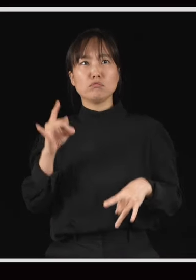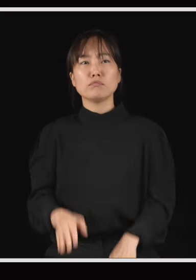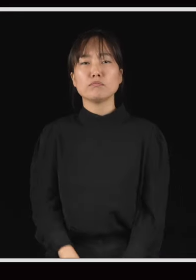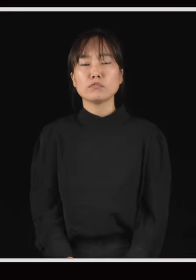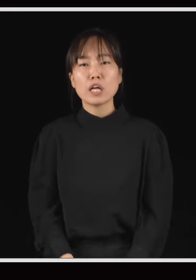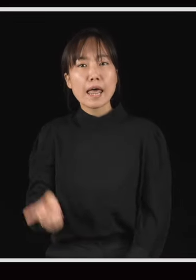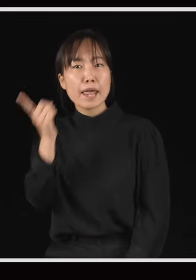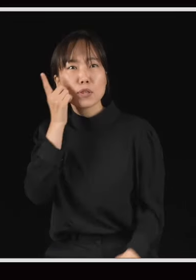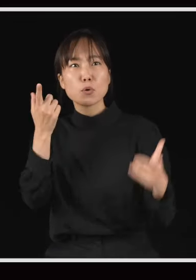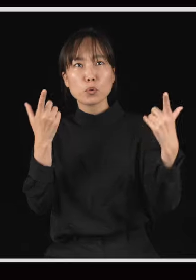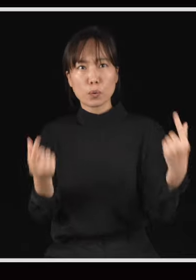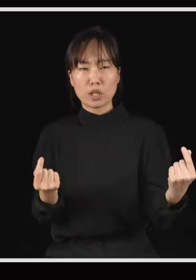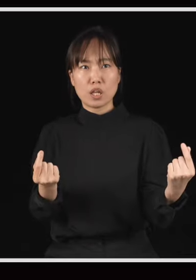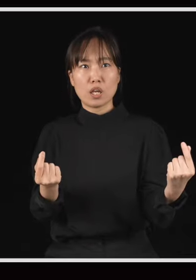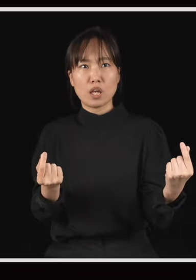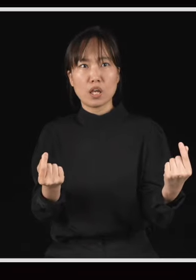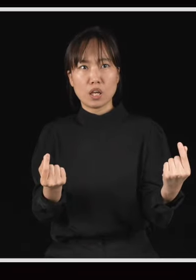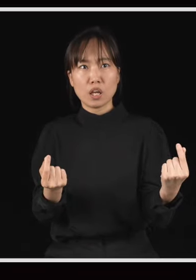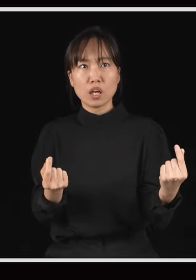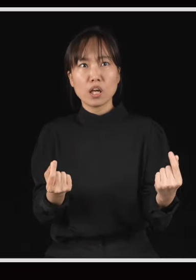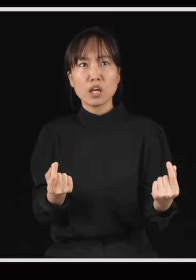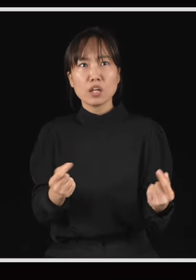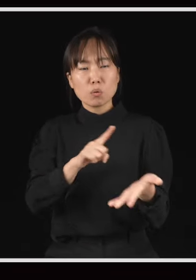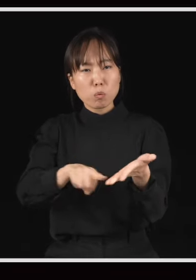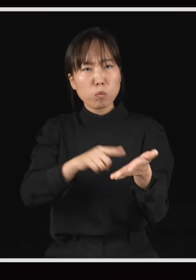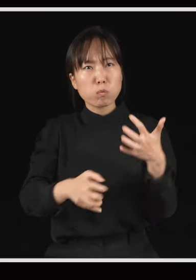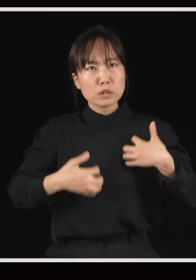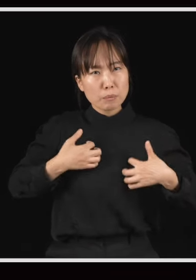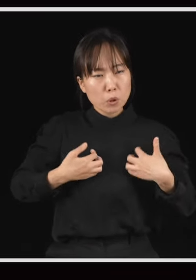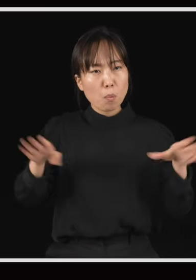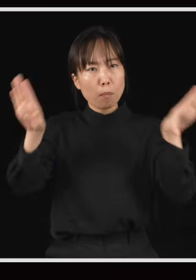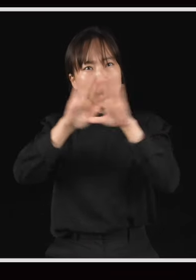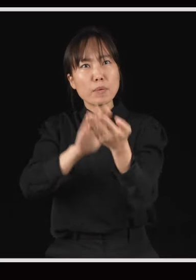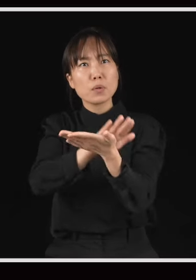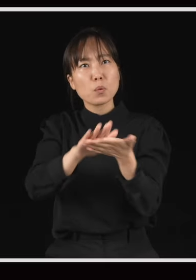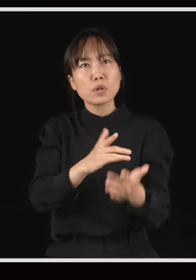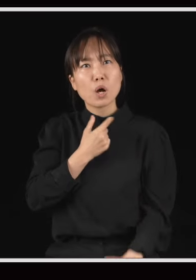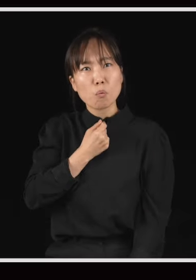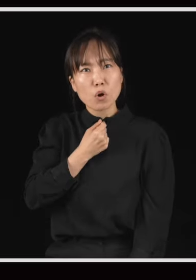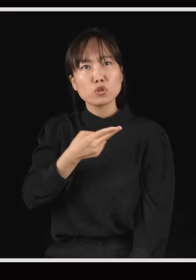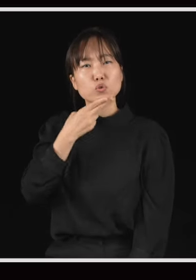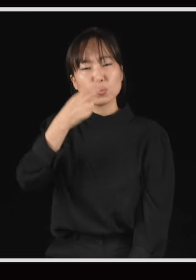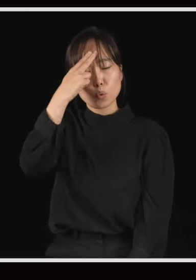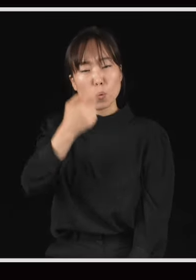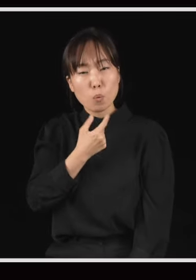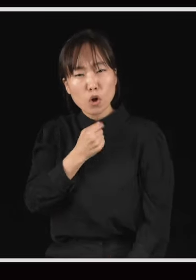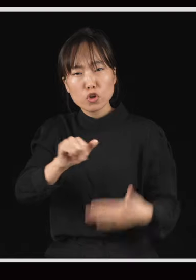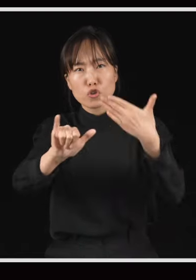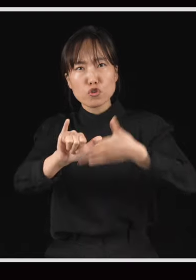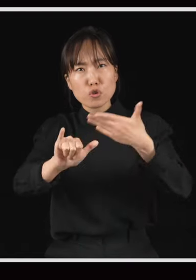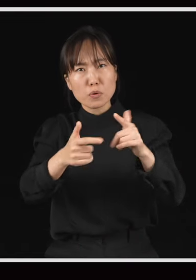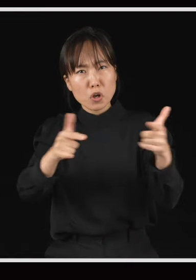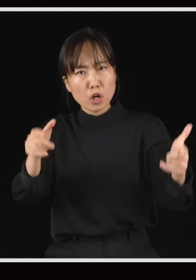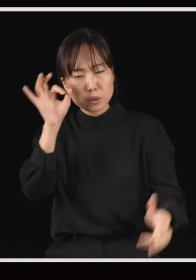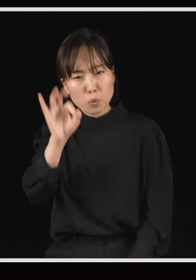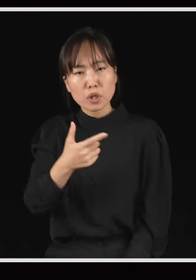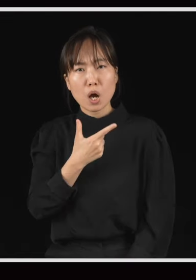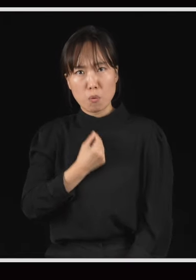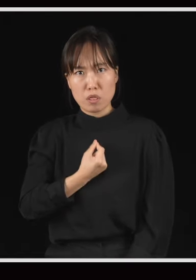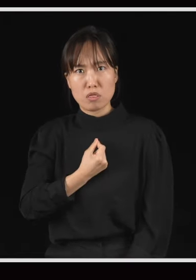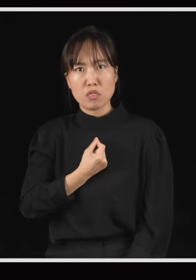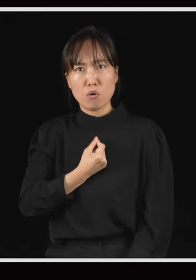마찬가지입니다. 스마트폰을 보는 게 너무 좋고 밤에 더 즐기고 싶고 술도 한잔하고 유튜브를 오래 보고 싶고 틱톡도 보고 싶어요. 회복